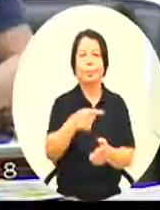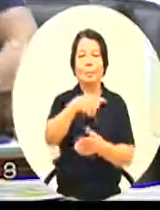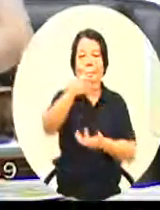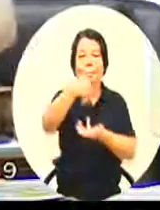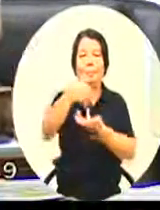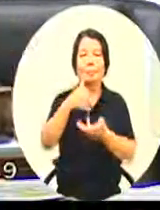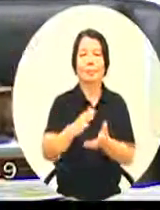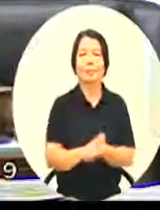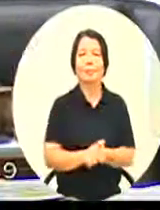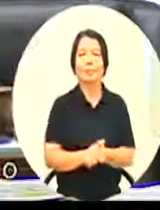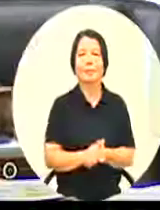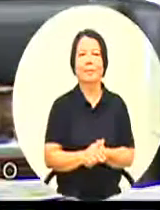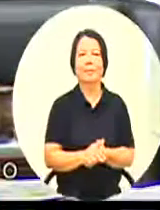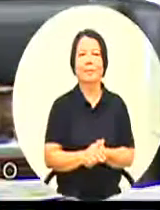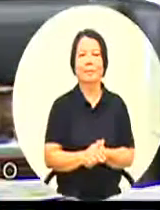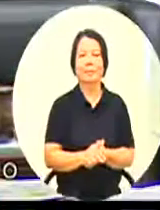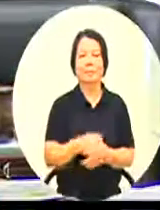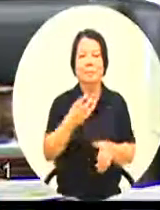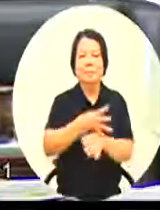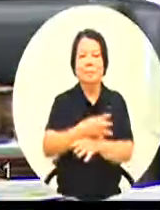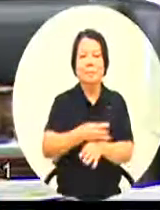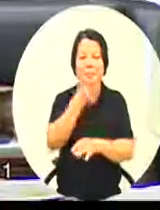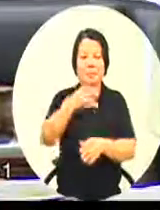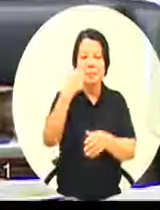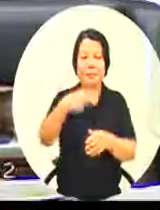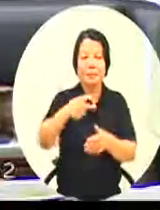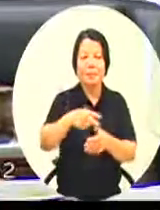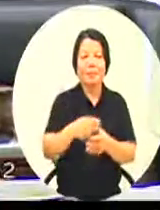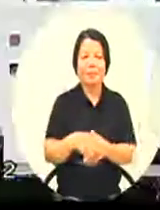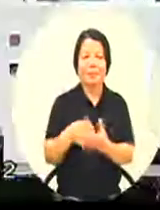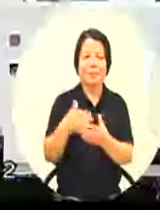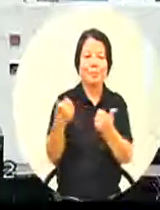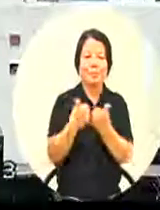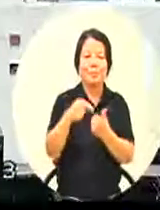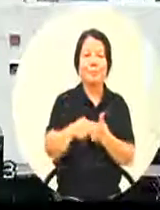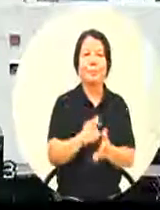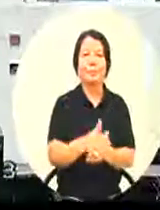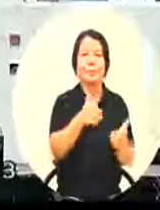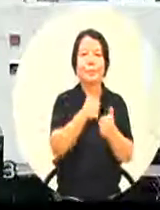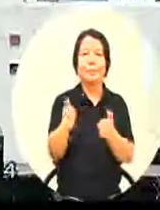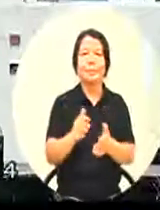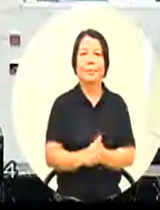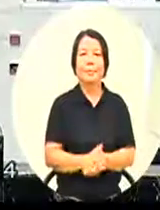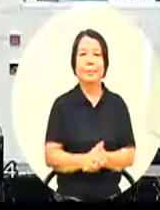因为3点还要备询了哈。谢谢大家辛苦了。 好，谢谢。